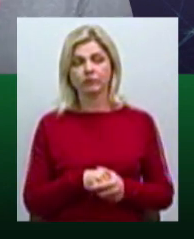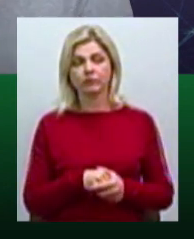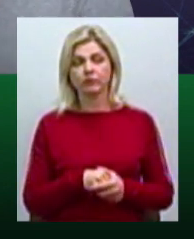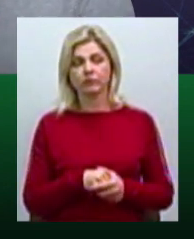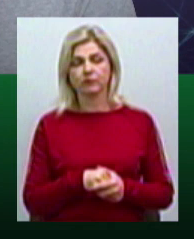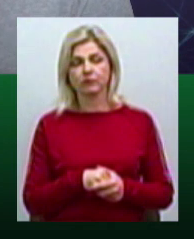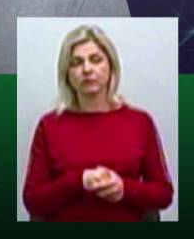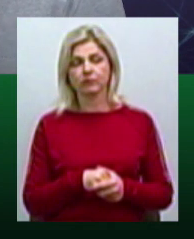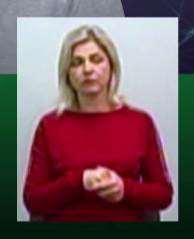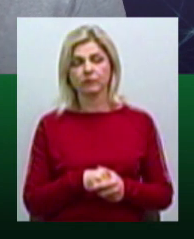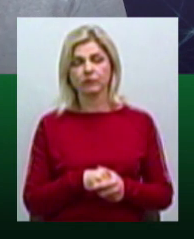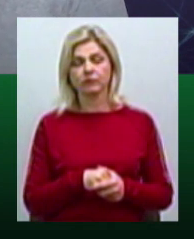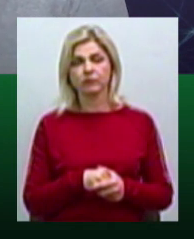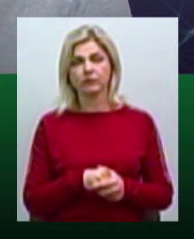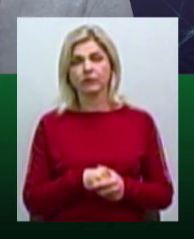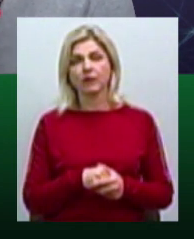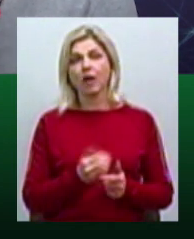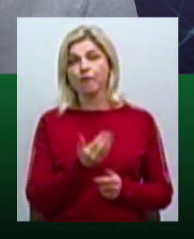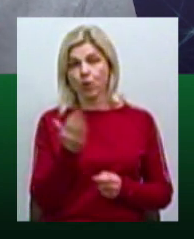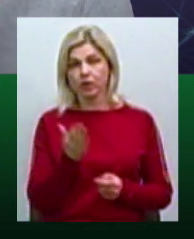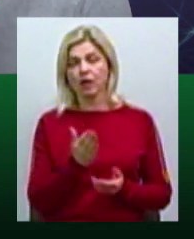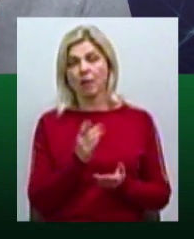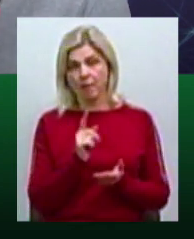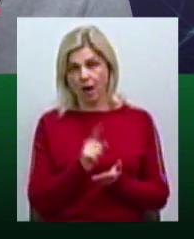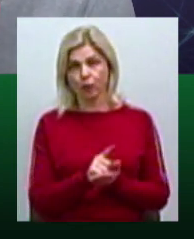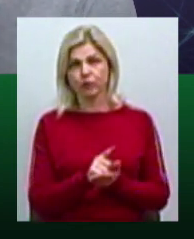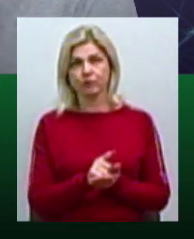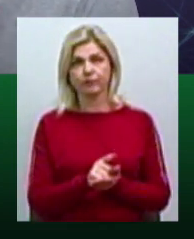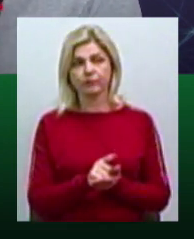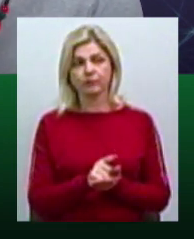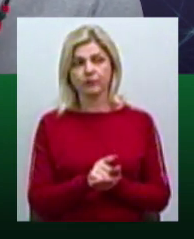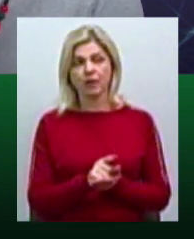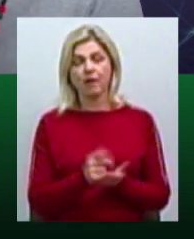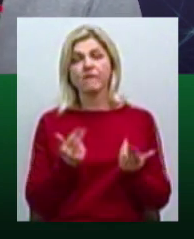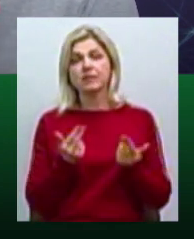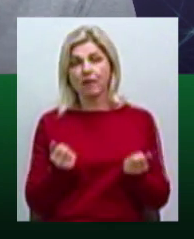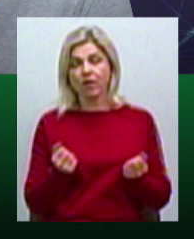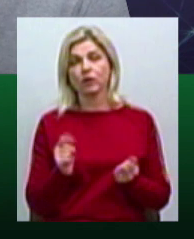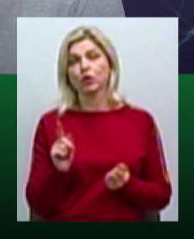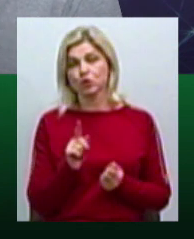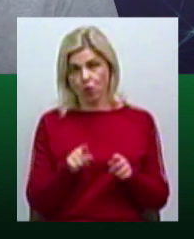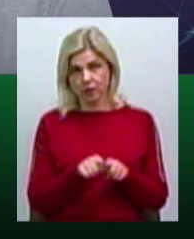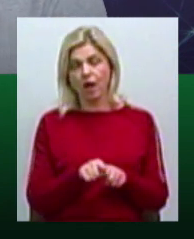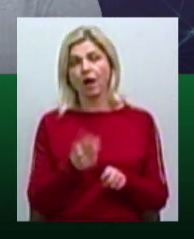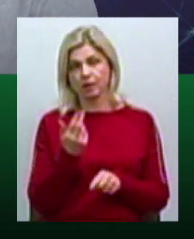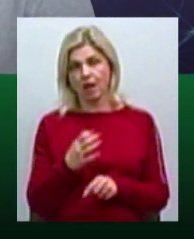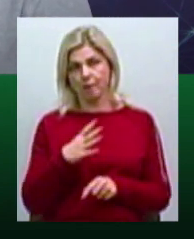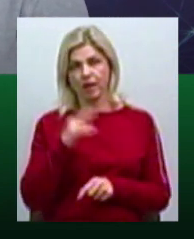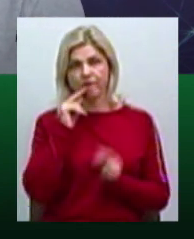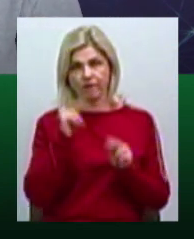в відкритті цих справ. І тепер вони ж мають визнавати таким чином, що так, вони були винні в